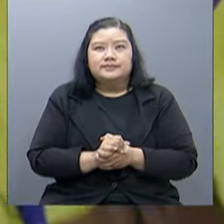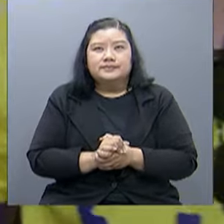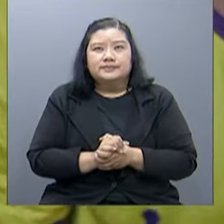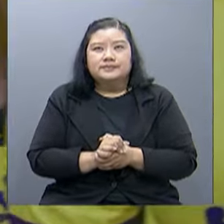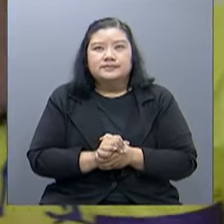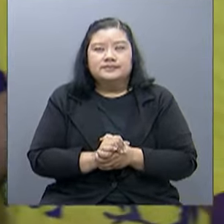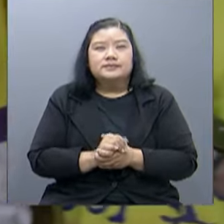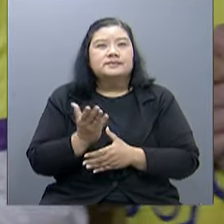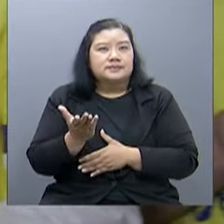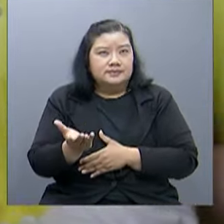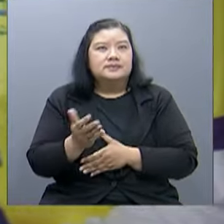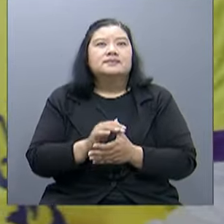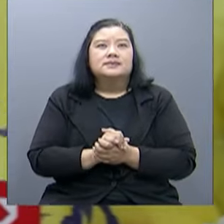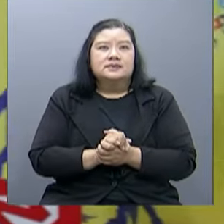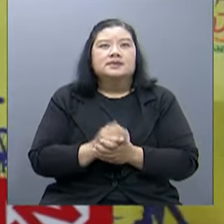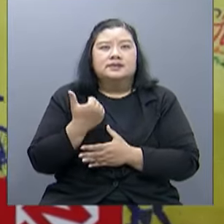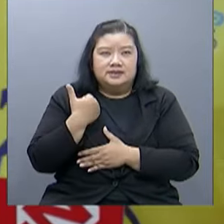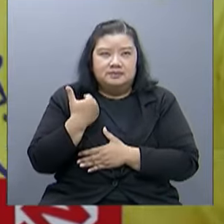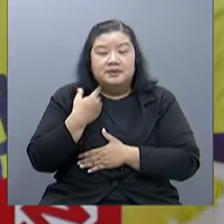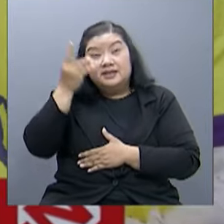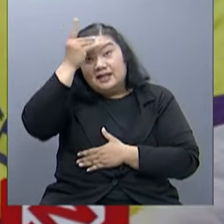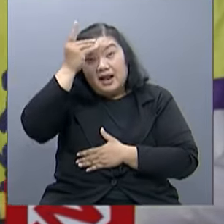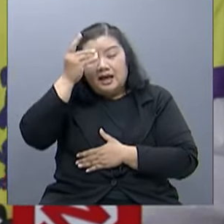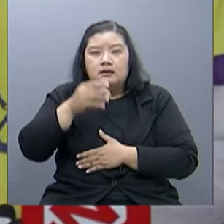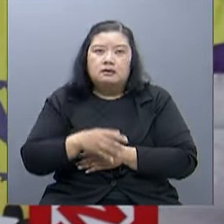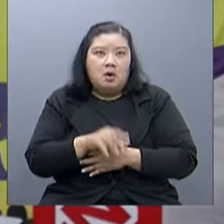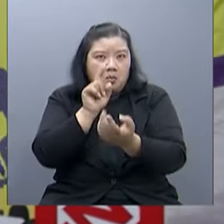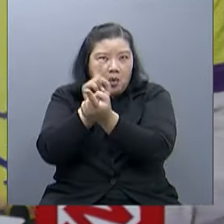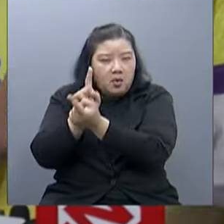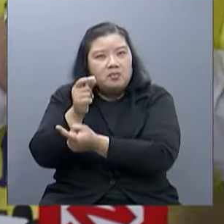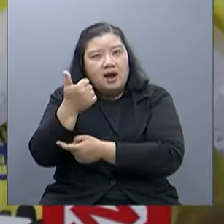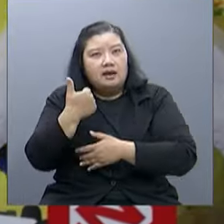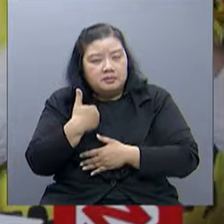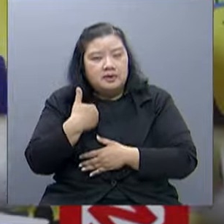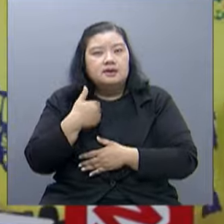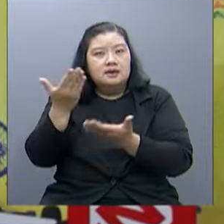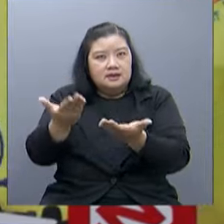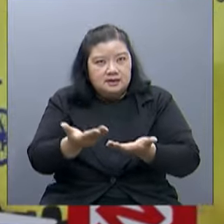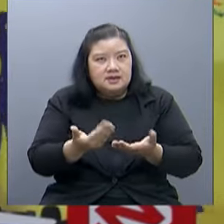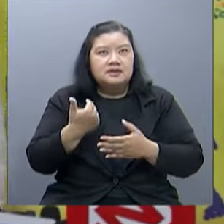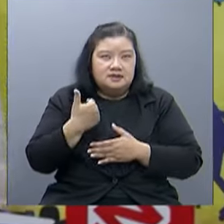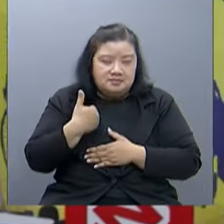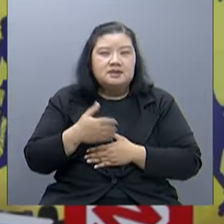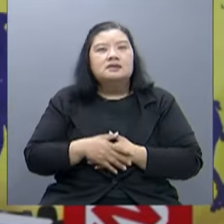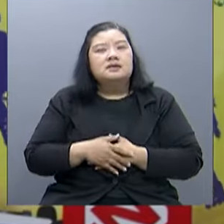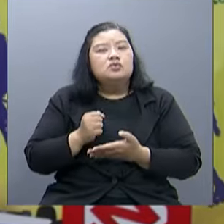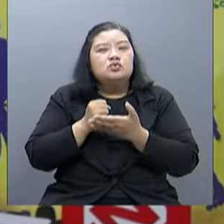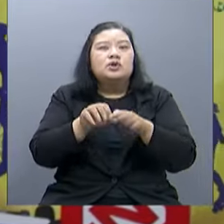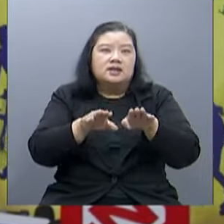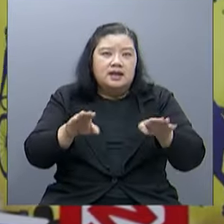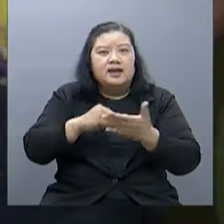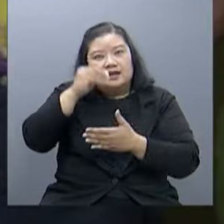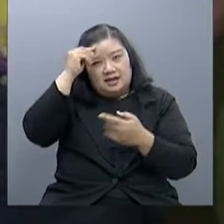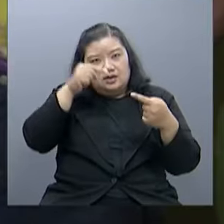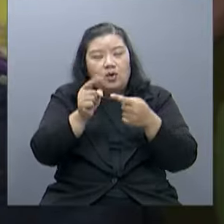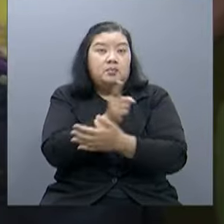ถ้าไปร่วมงานก็จะได้กระทบไหล่ดาราแบบนี้เลยนะคะคุณผู้ชมสามารถร่วมเป็นส่วนหนึ่งกับงานก้าวไถปั่นสารฝันน้องคนดีครั้งที่2